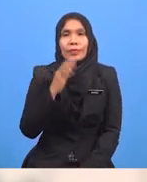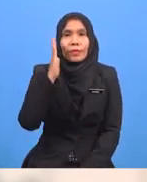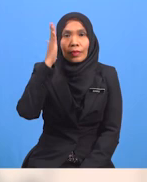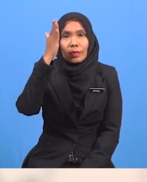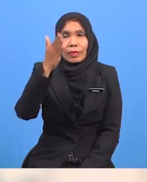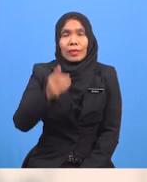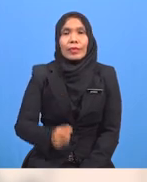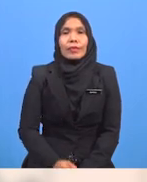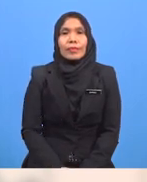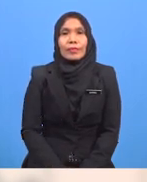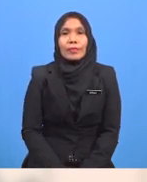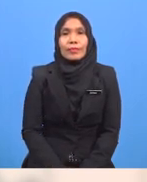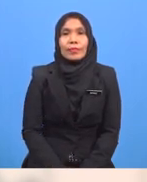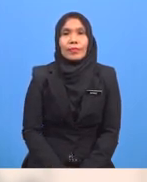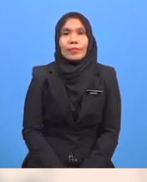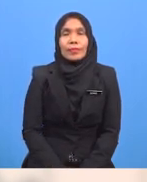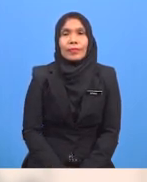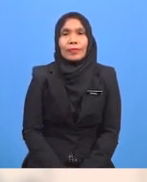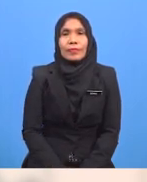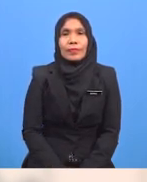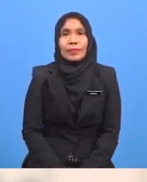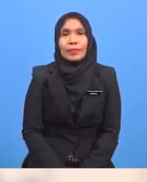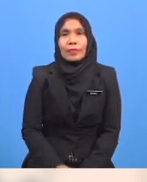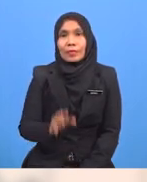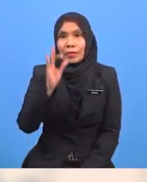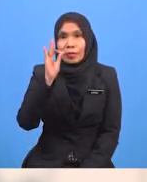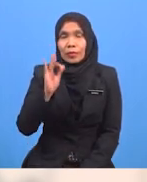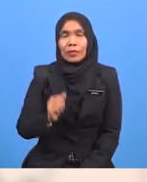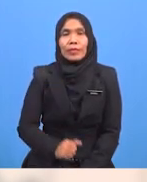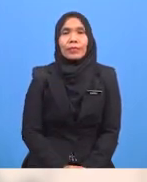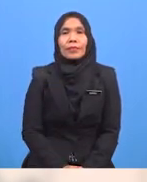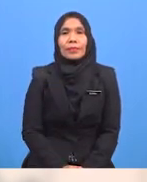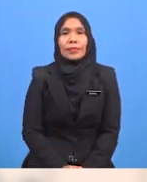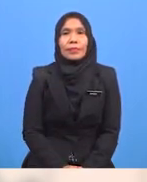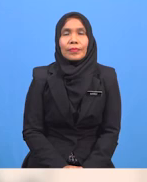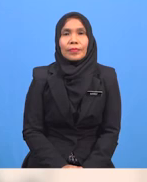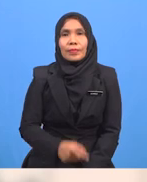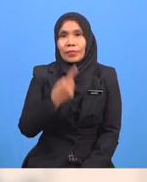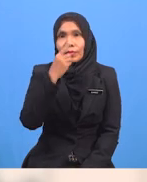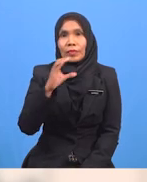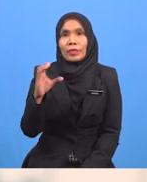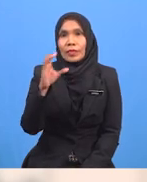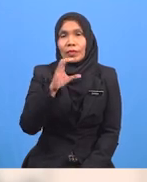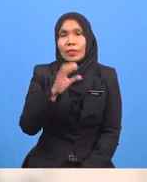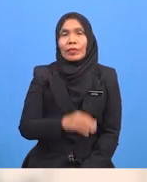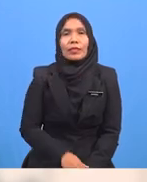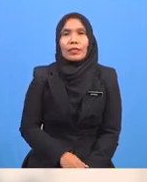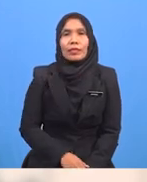akan mengimbas mula petuah sinus sebelum meneruskan mencari panjang ccbi